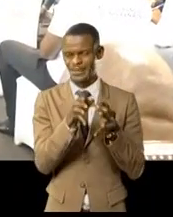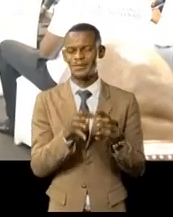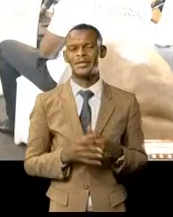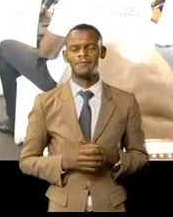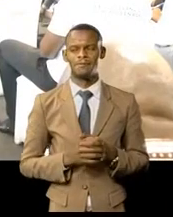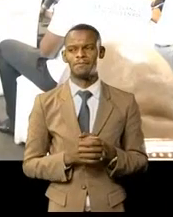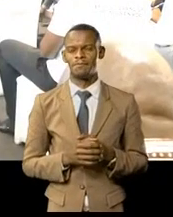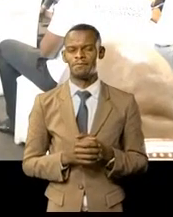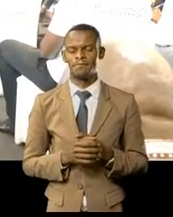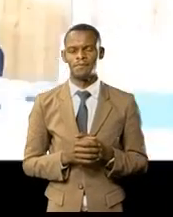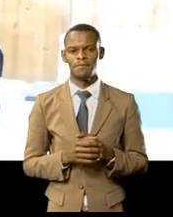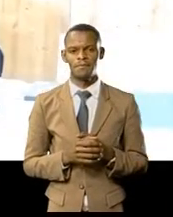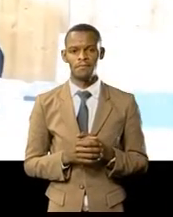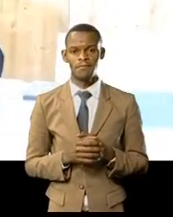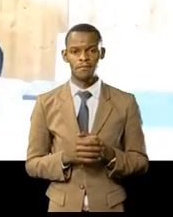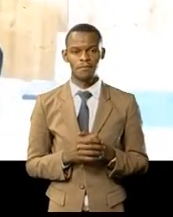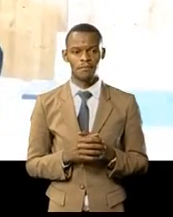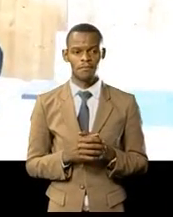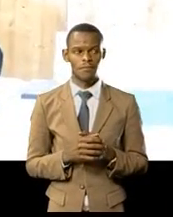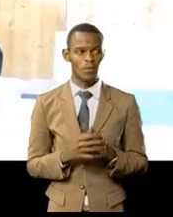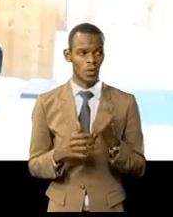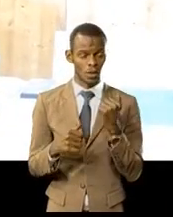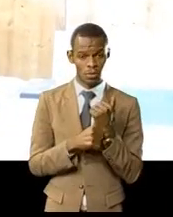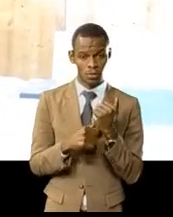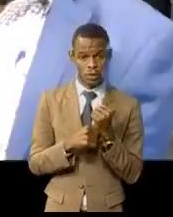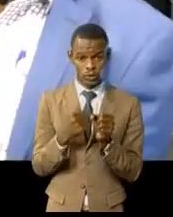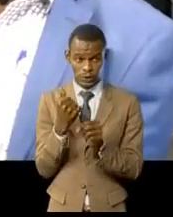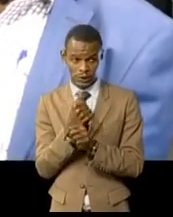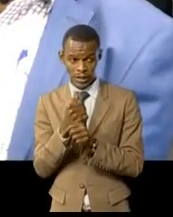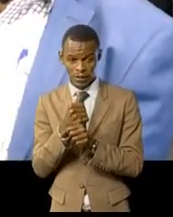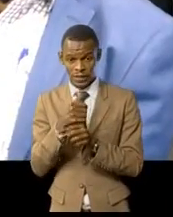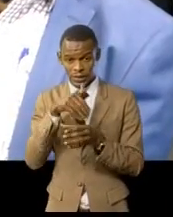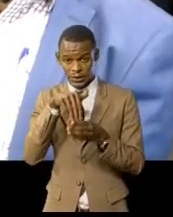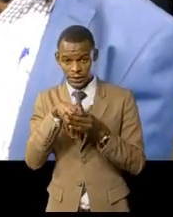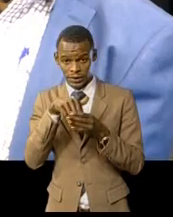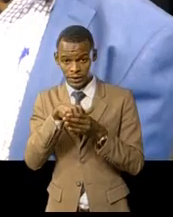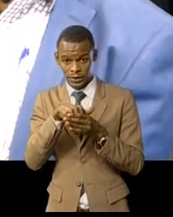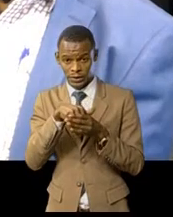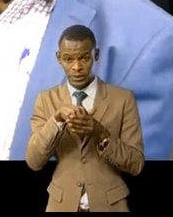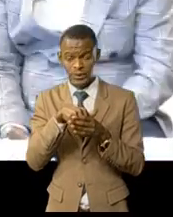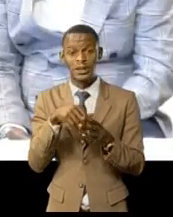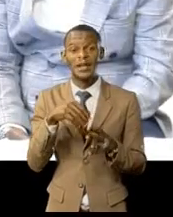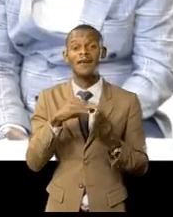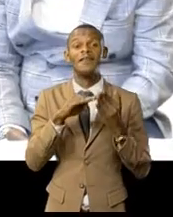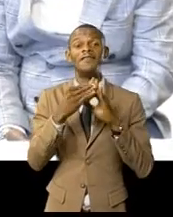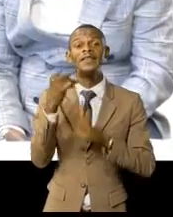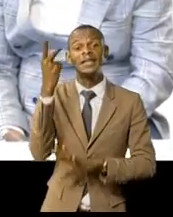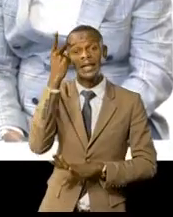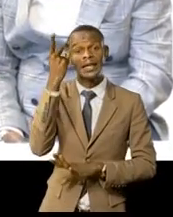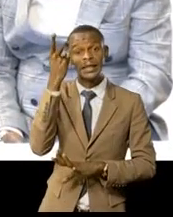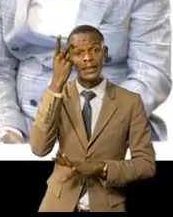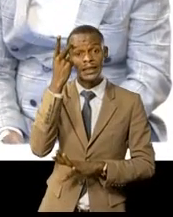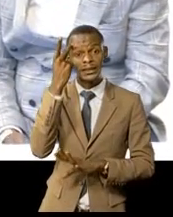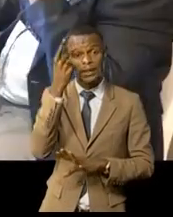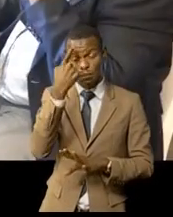Les agitations des réclamations des agents des circonscriptions foncières de la ville de Kinshasa accusant à tort les ministres des